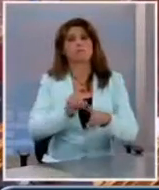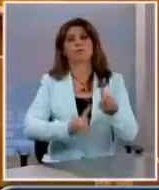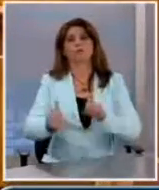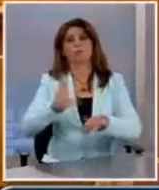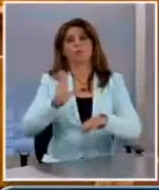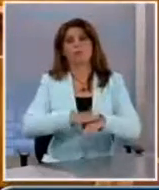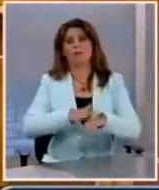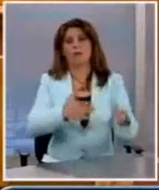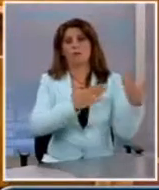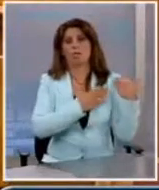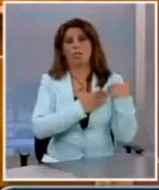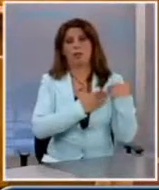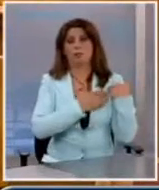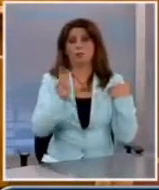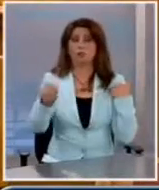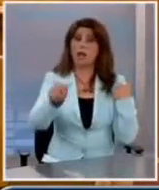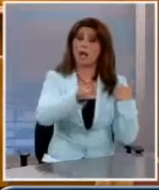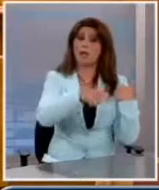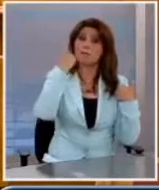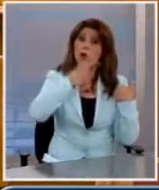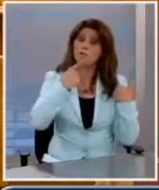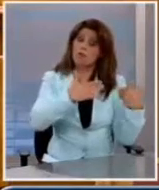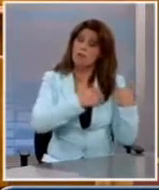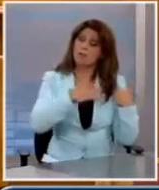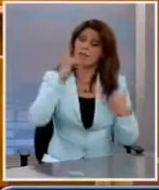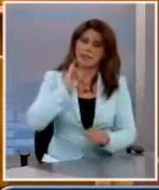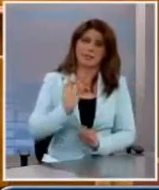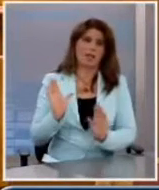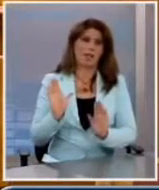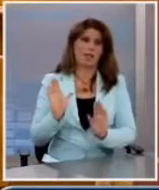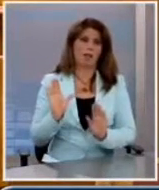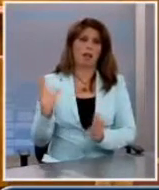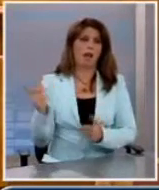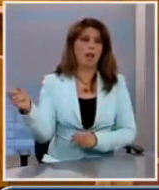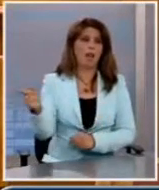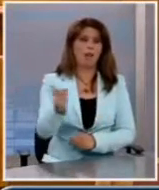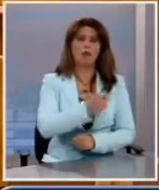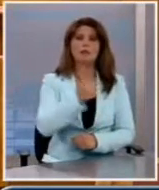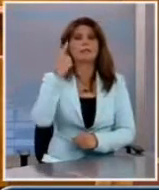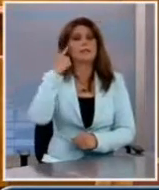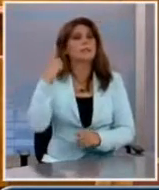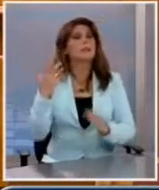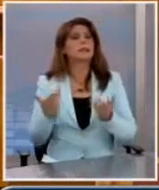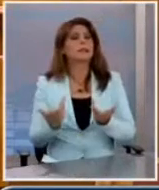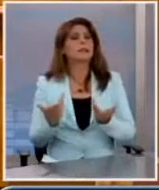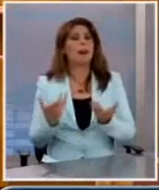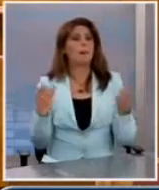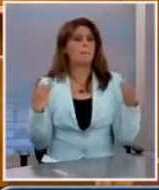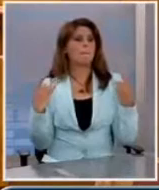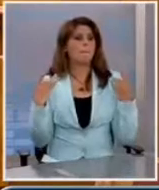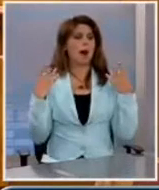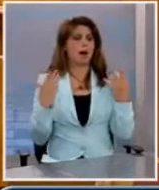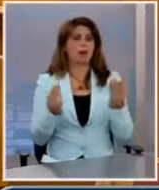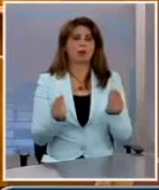Ξέρει και τις ευθύνες του καθενός ξεχωριστά. Αλλά εσείς νομίζετε ότι θα απαλλαγείτε με βάση